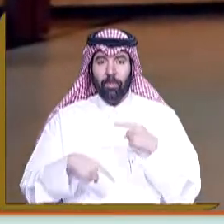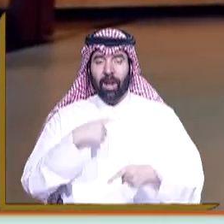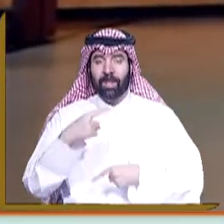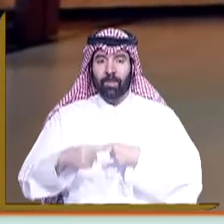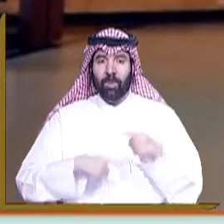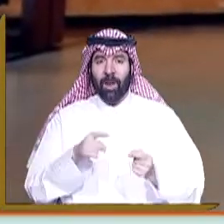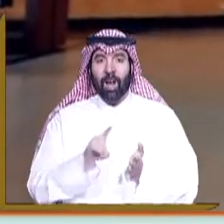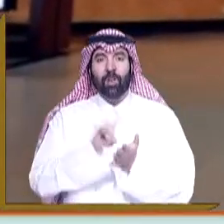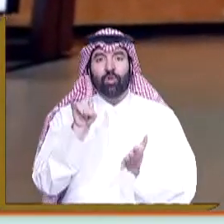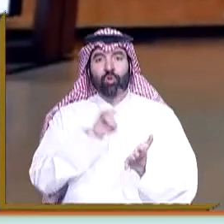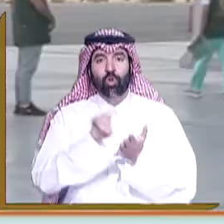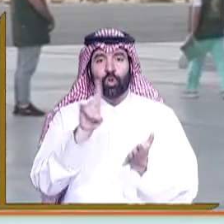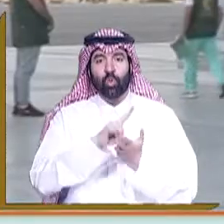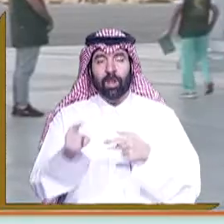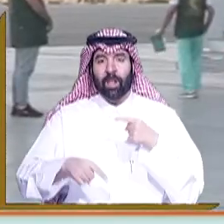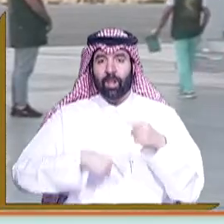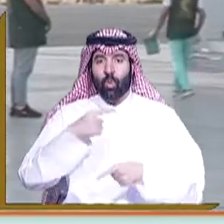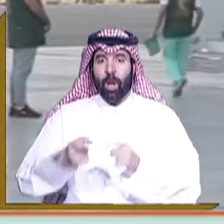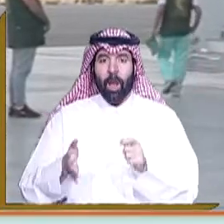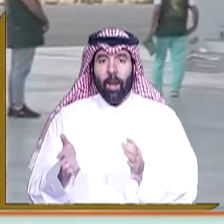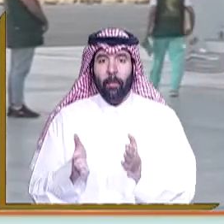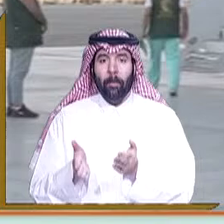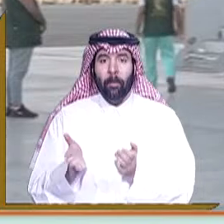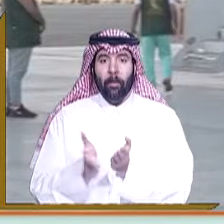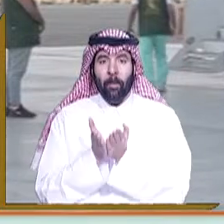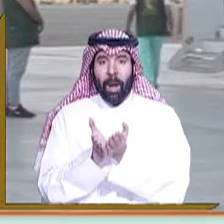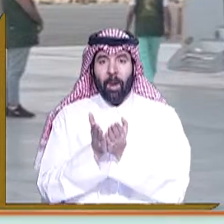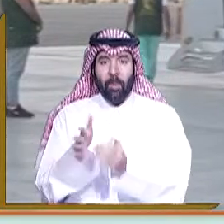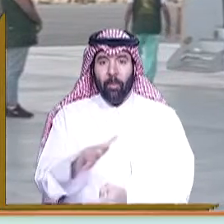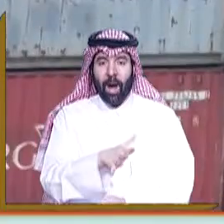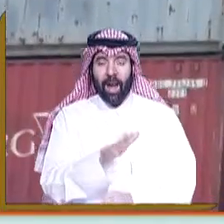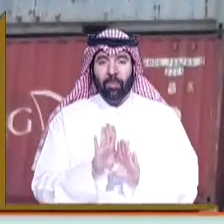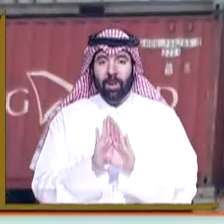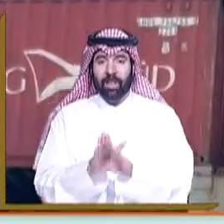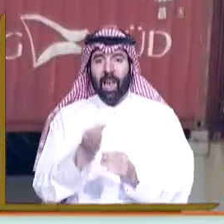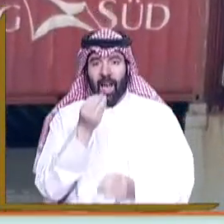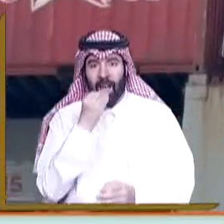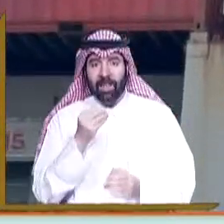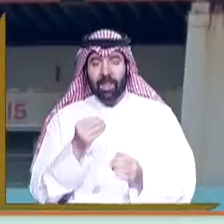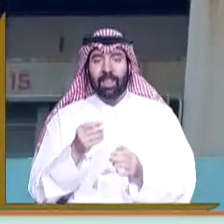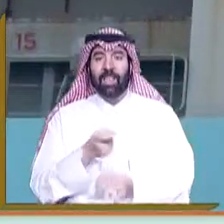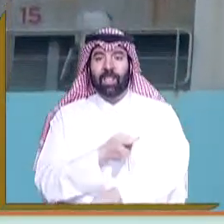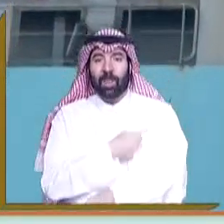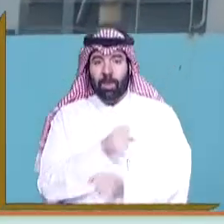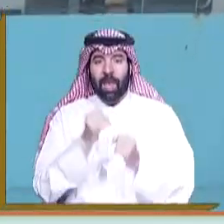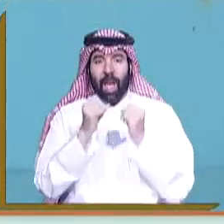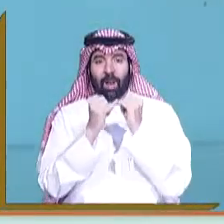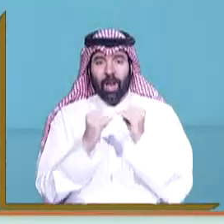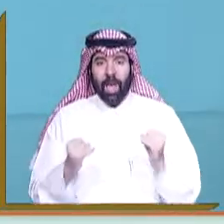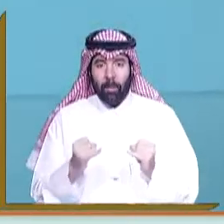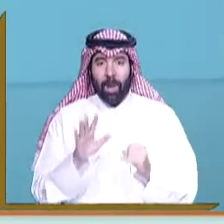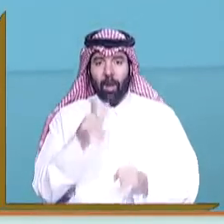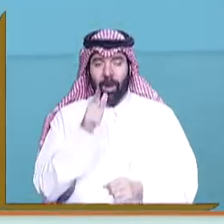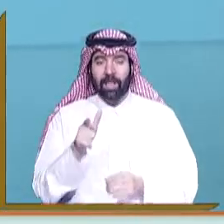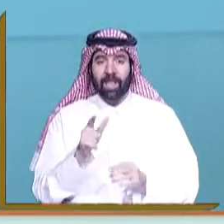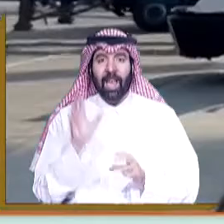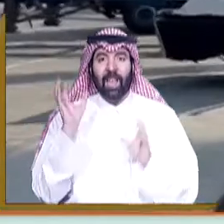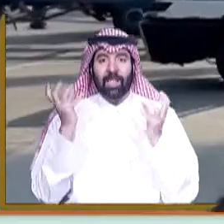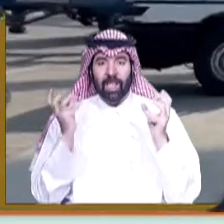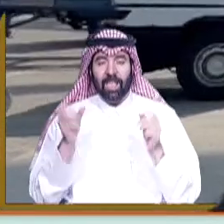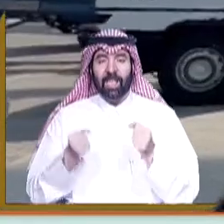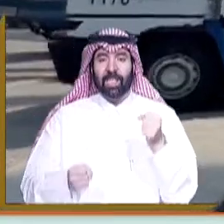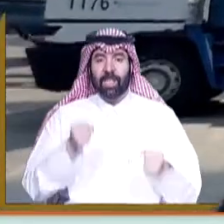بتسيير جسورها الجوية والبحرية محملة بمساعدات غذائية وطبية وإيوائية وسيارة إسعاف